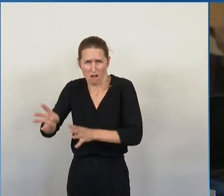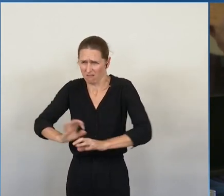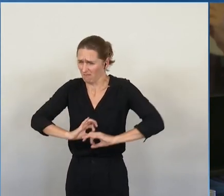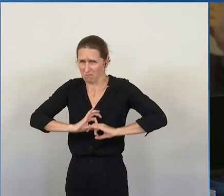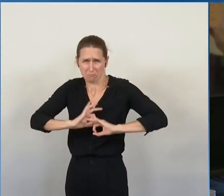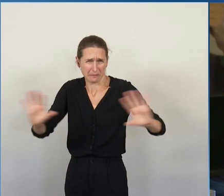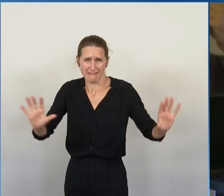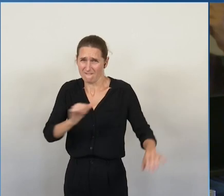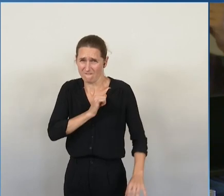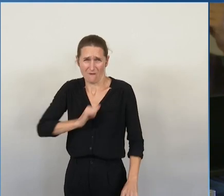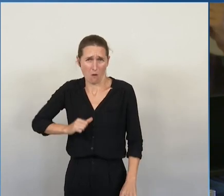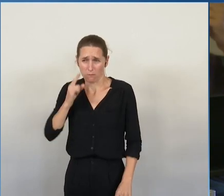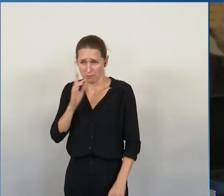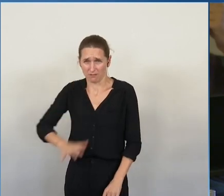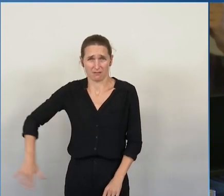les